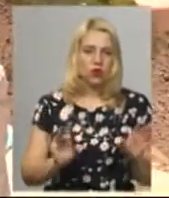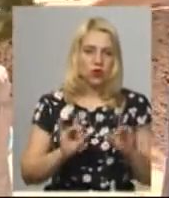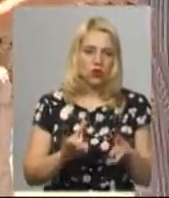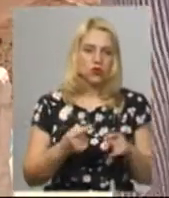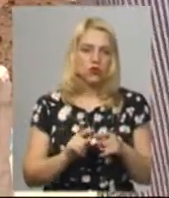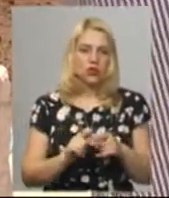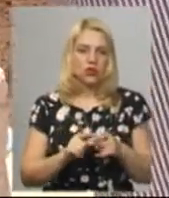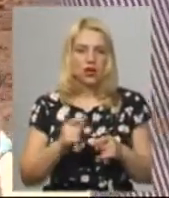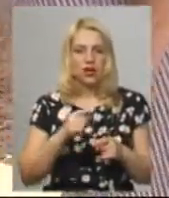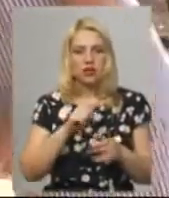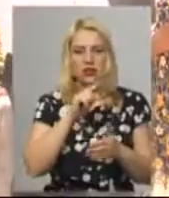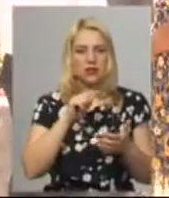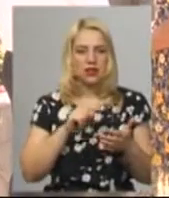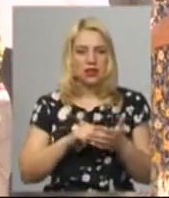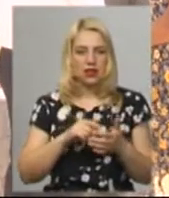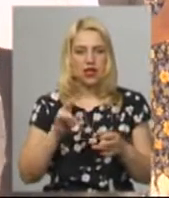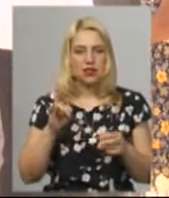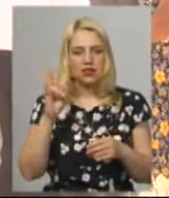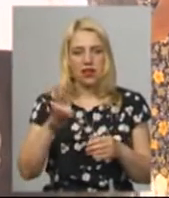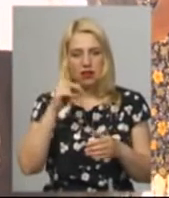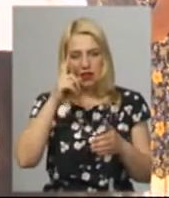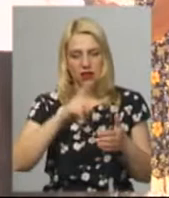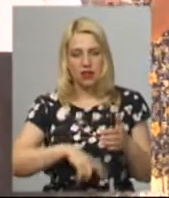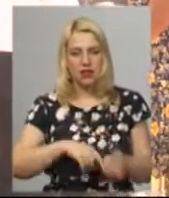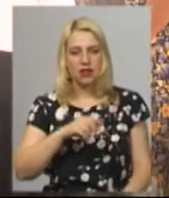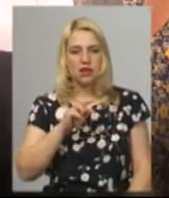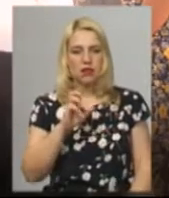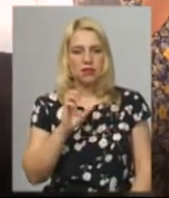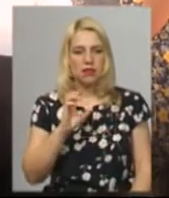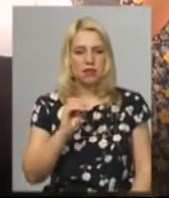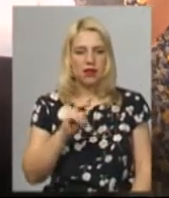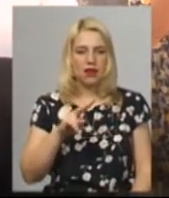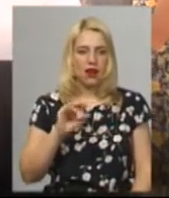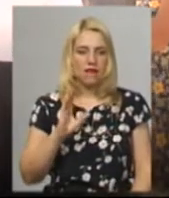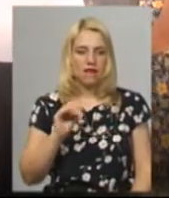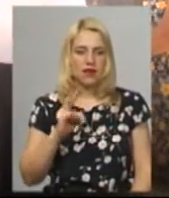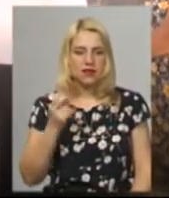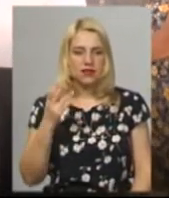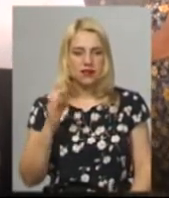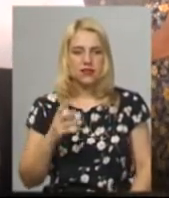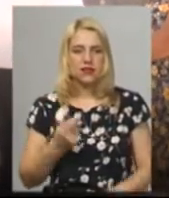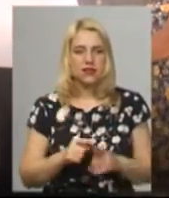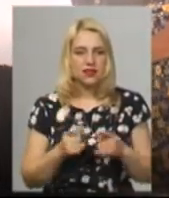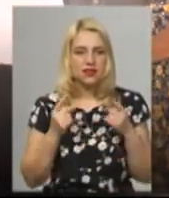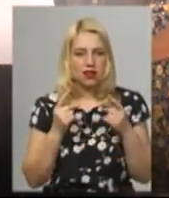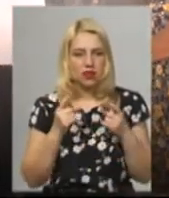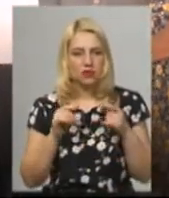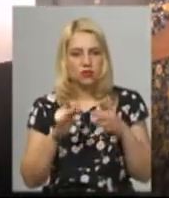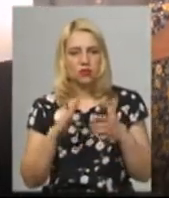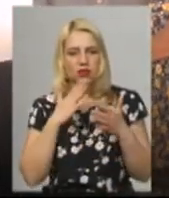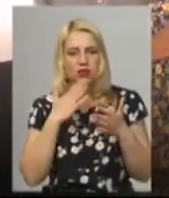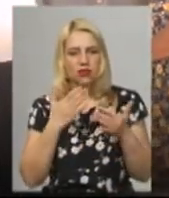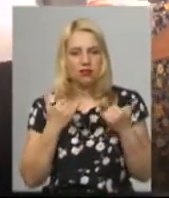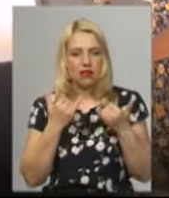та туризму Чорноострівської громади Анатолій Біліванцев. Це знакова подія для нашого селища, для нашої громади. І